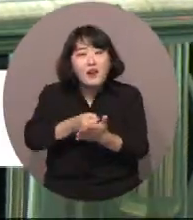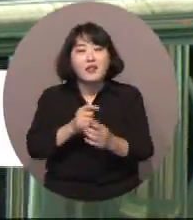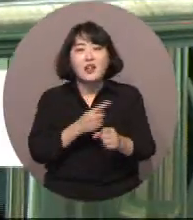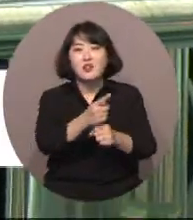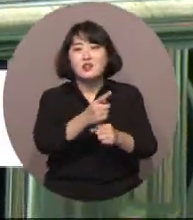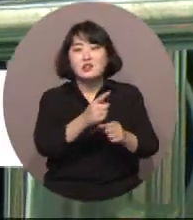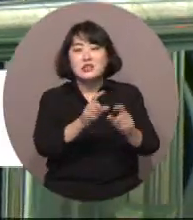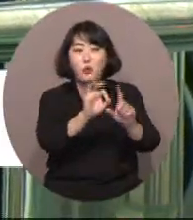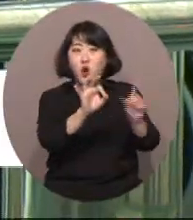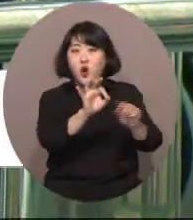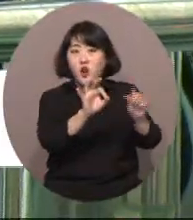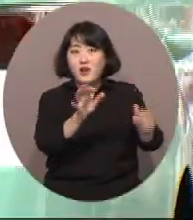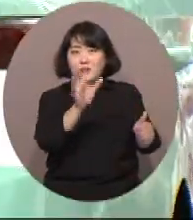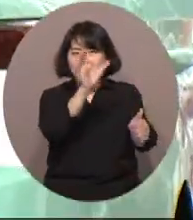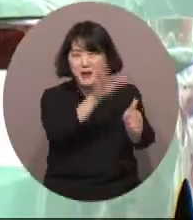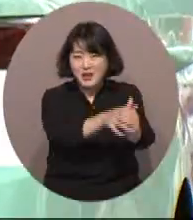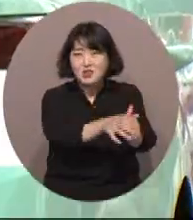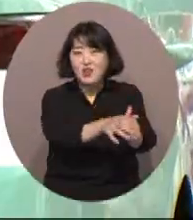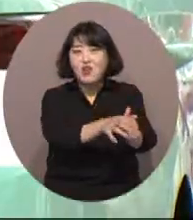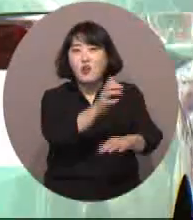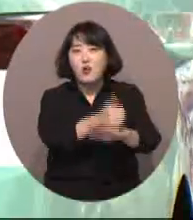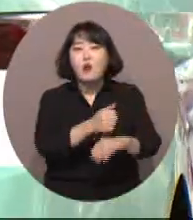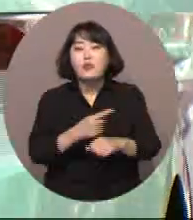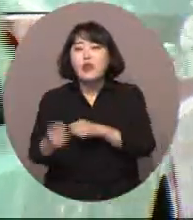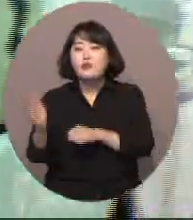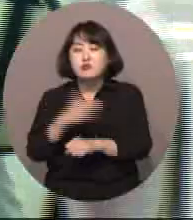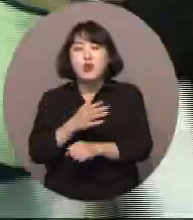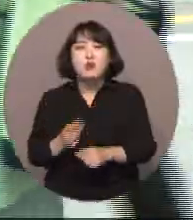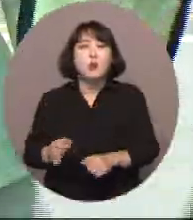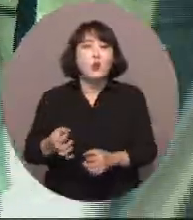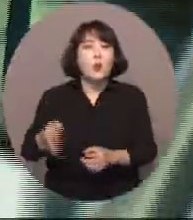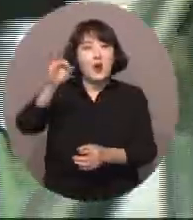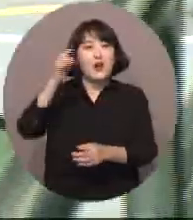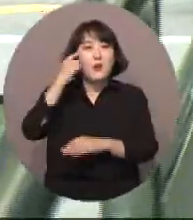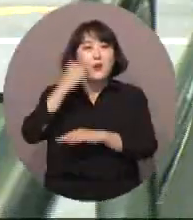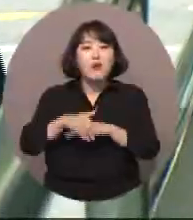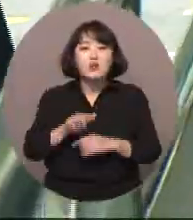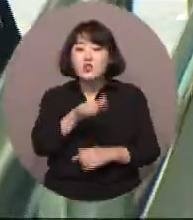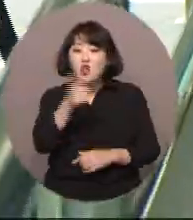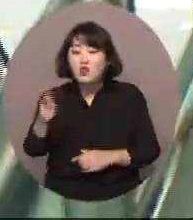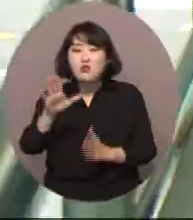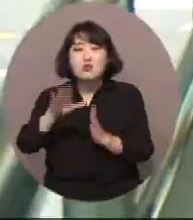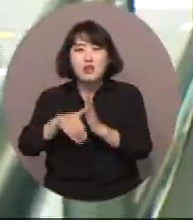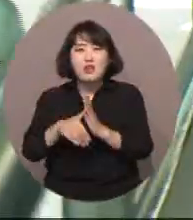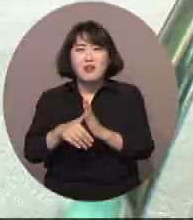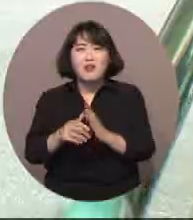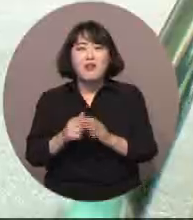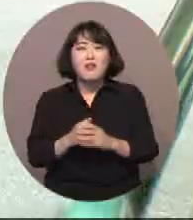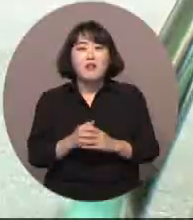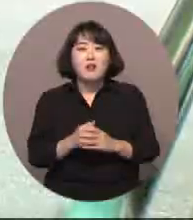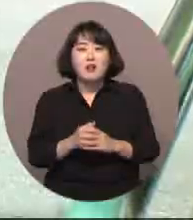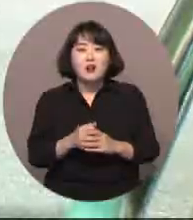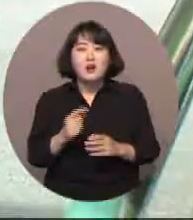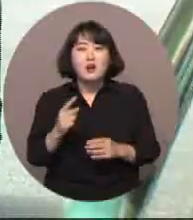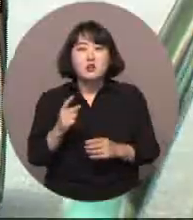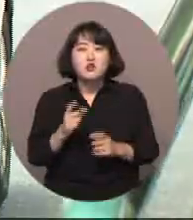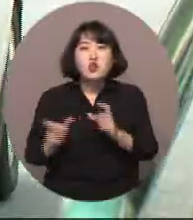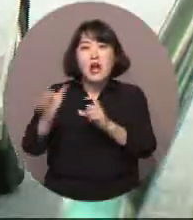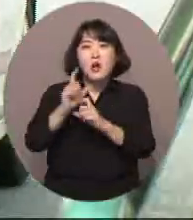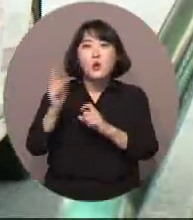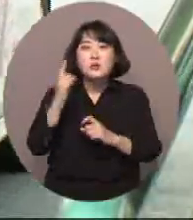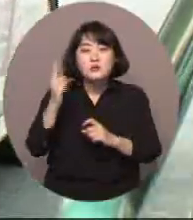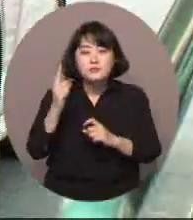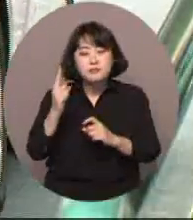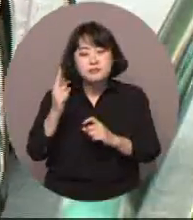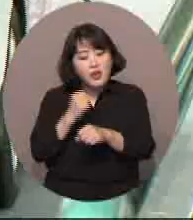내년부터 인상된 요금을 적용할 계획입니다. 특히 저녁 시간대 택시 대란을 막기 위한 할증 요금 시간대 확대